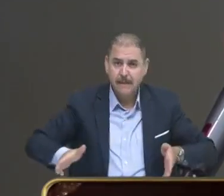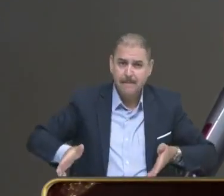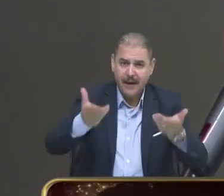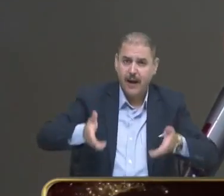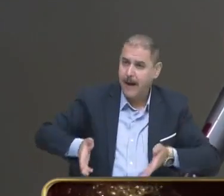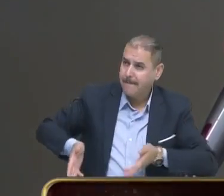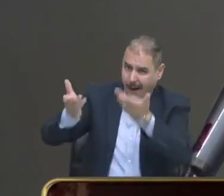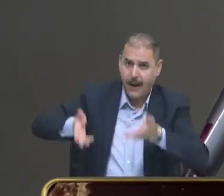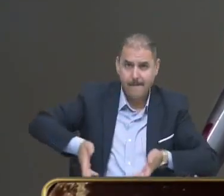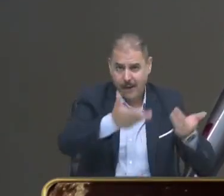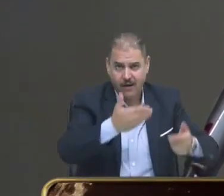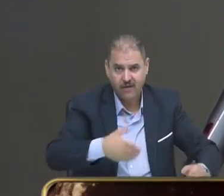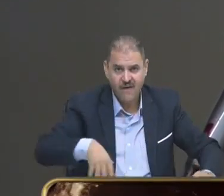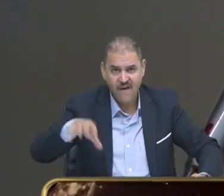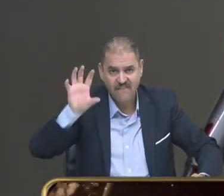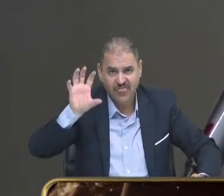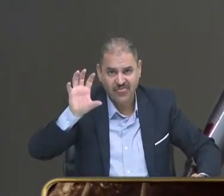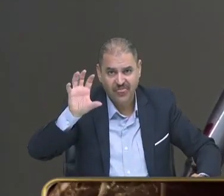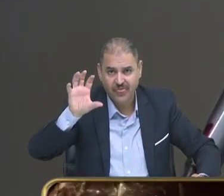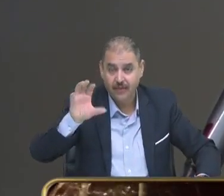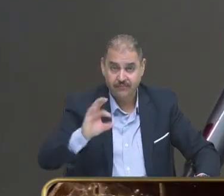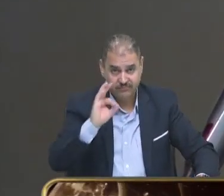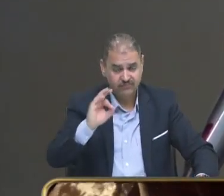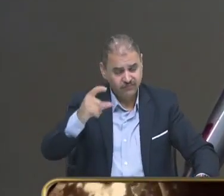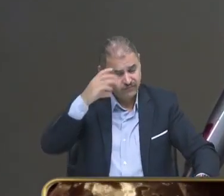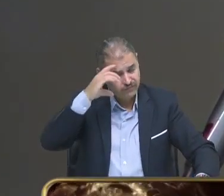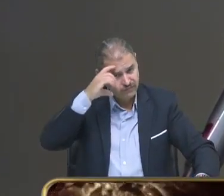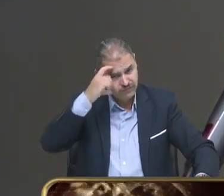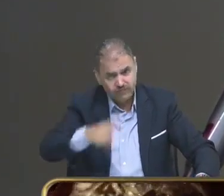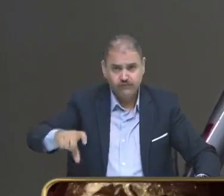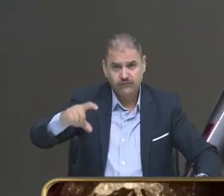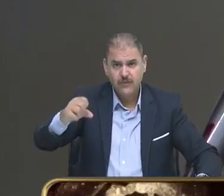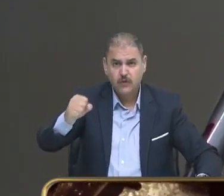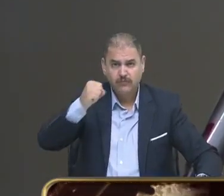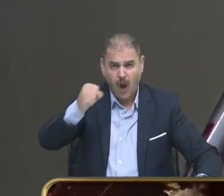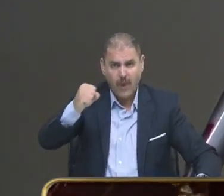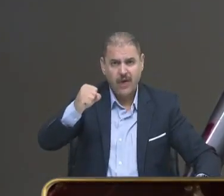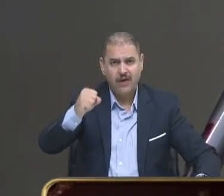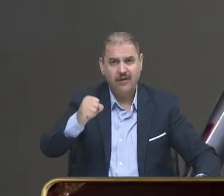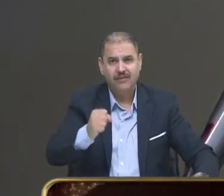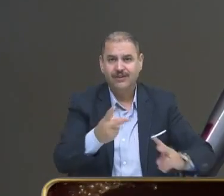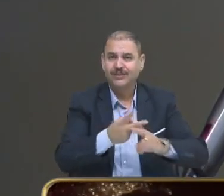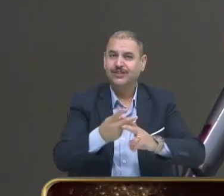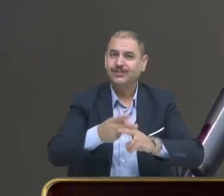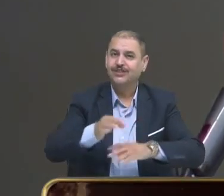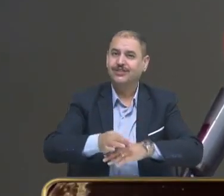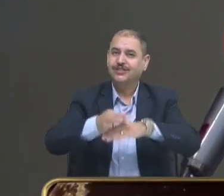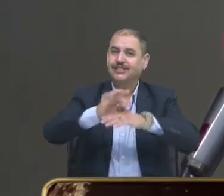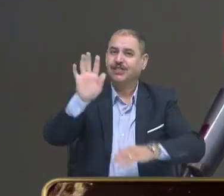عليه، ولكن قوة شعبنا الفلسطيني بفلسطين وانتمائهم لتراب فلسطين، وأيضا قوة شعبنا